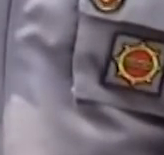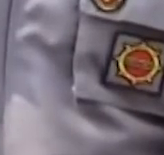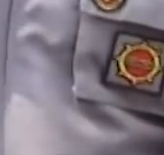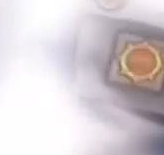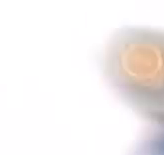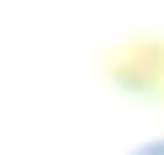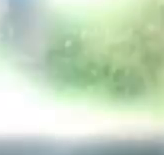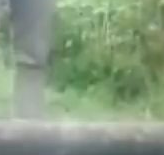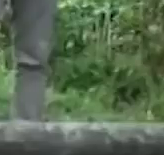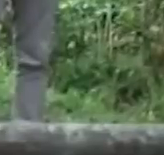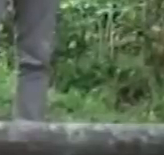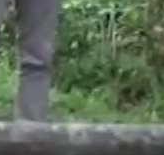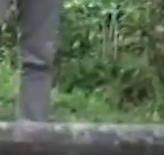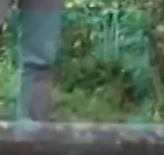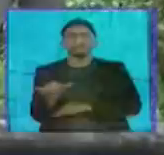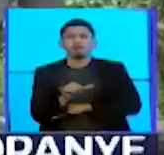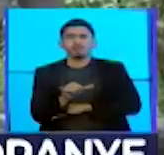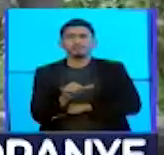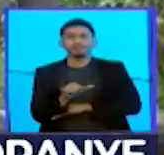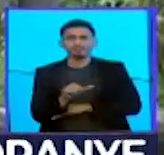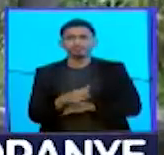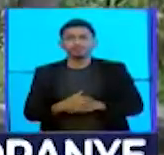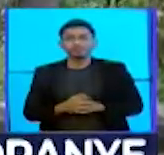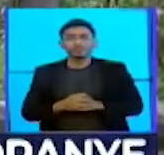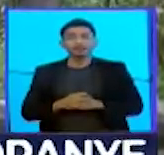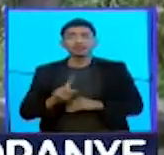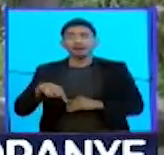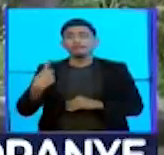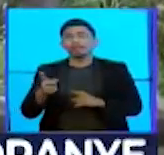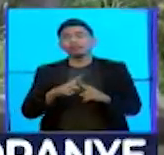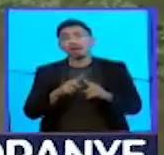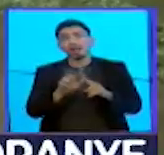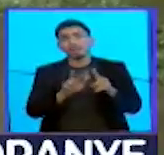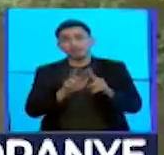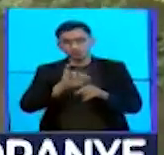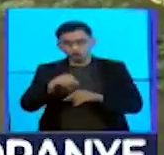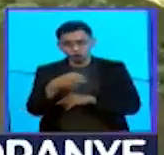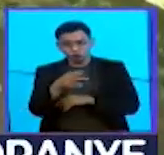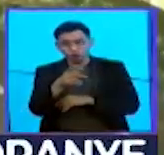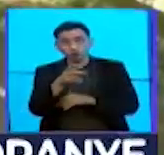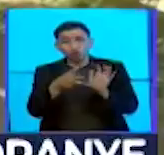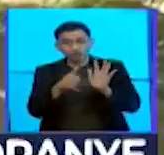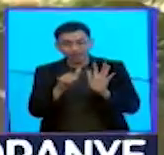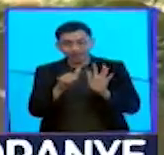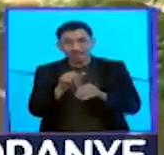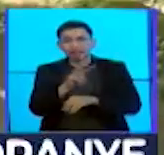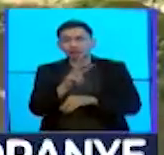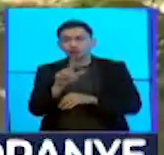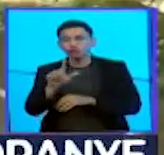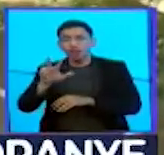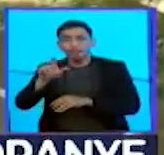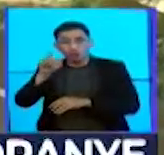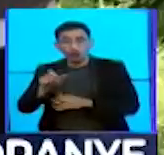Syifa dan juga hingga 18 Jun dari 9097 kasus 378 orang meninggal pajkovic